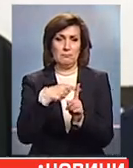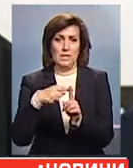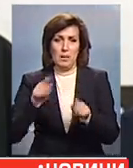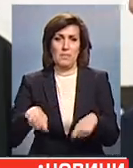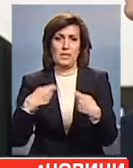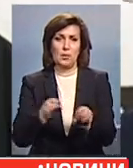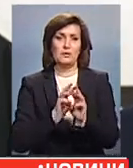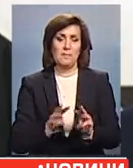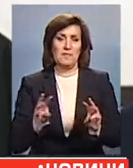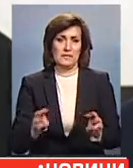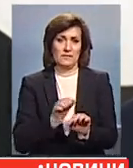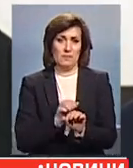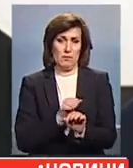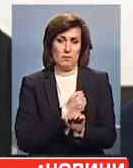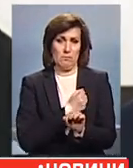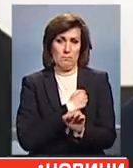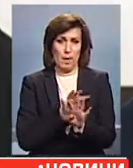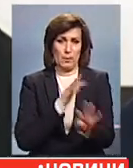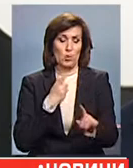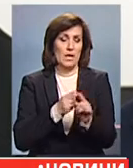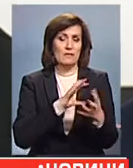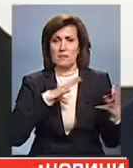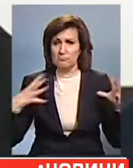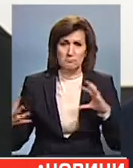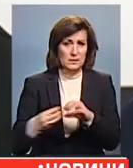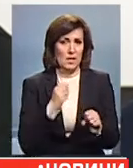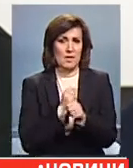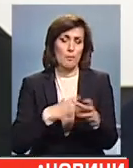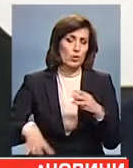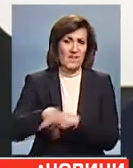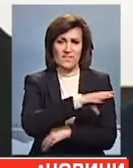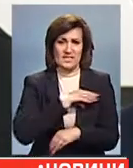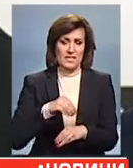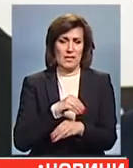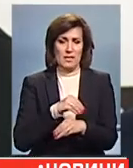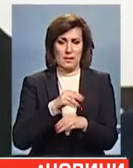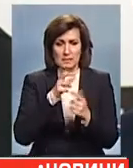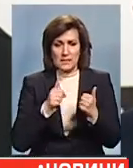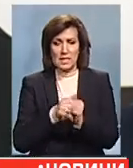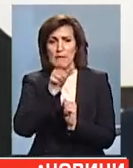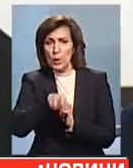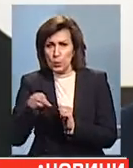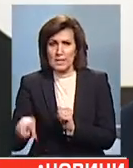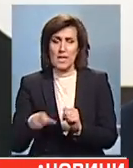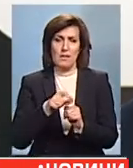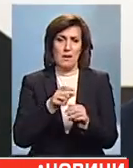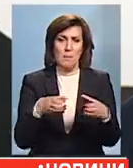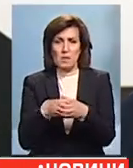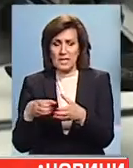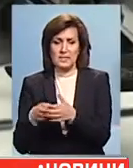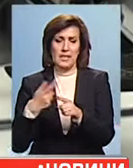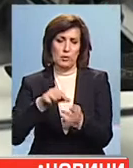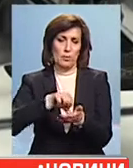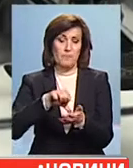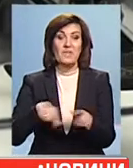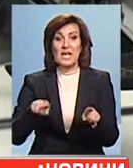передаються в Міністерство оборони. Це слажена робота всієї країни, це слажена робота всіх тих людей, всіх тих підрозділень, які